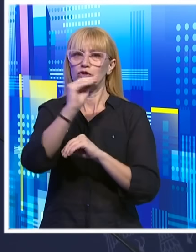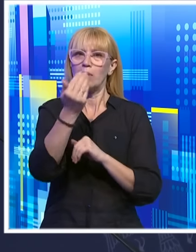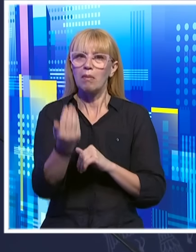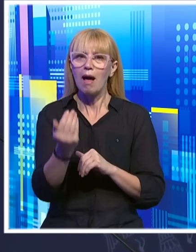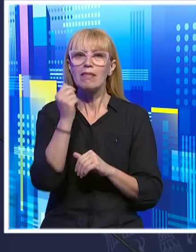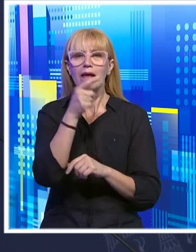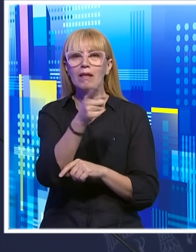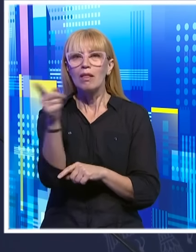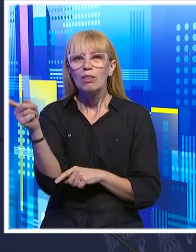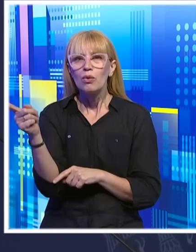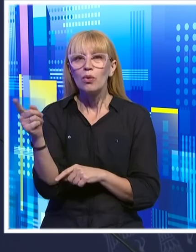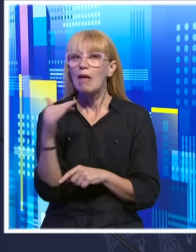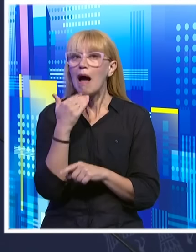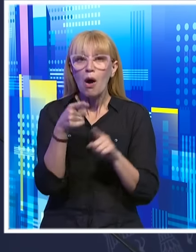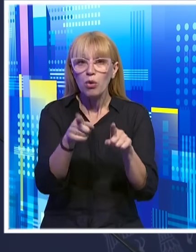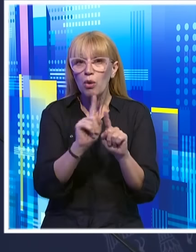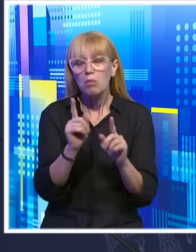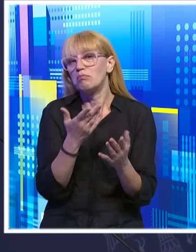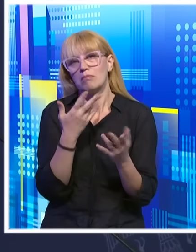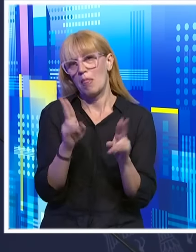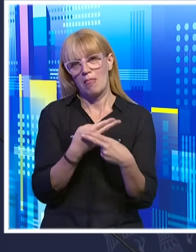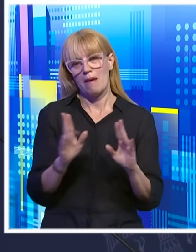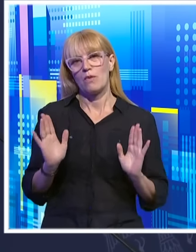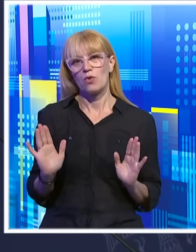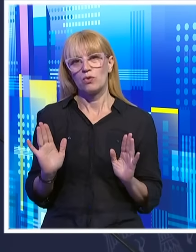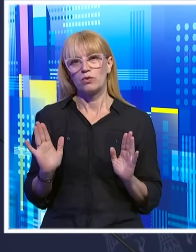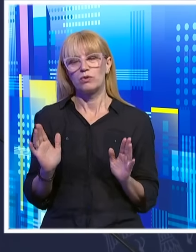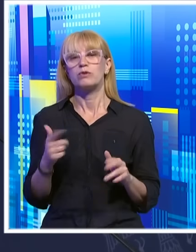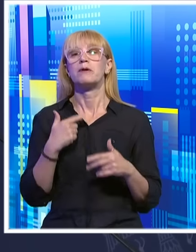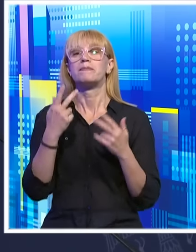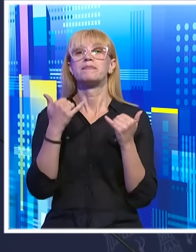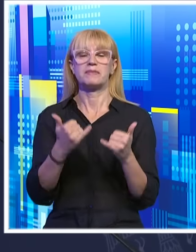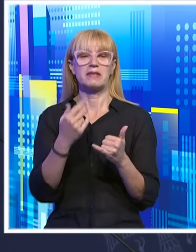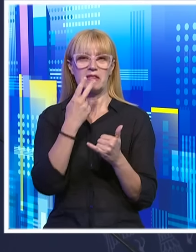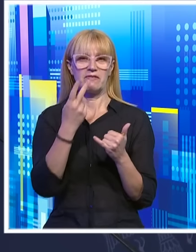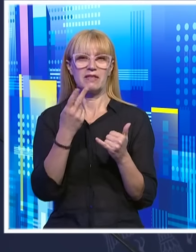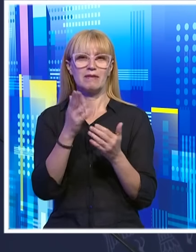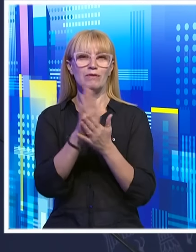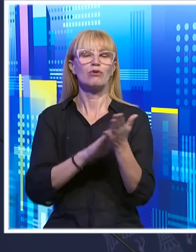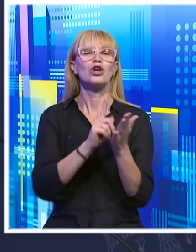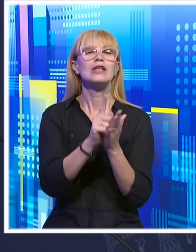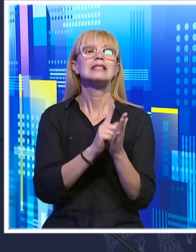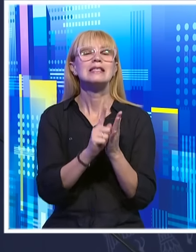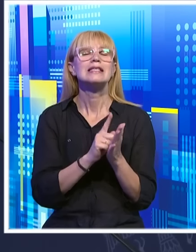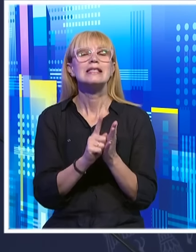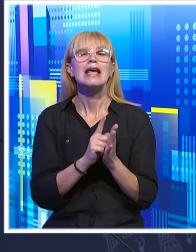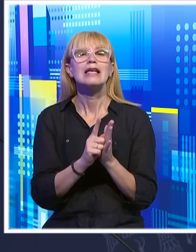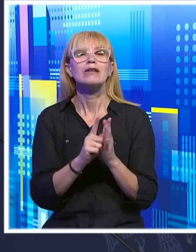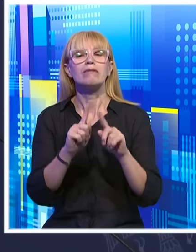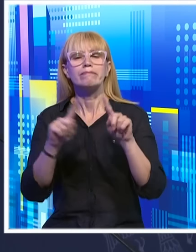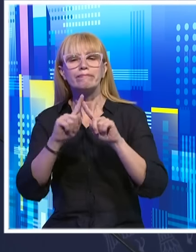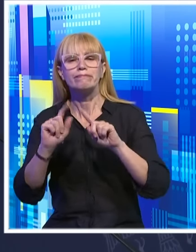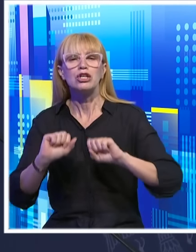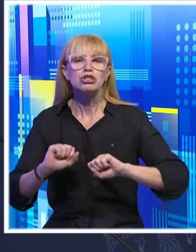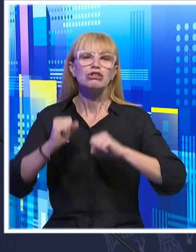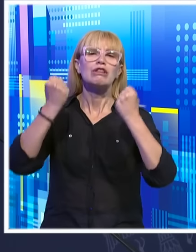ljude, jer bez toga to nije moguće. Pošto vidim da je krenula sezona različitih štrajkova i